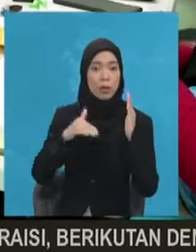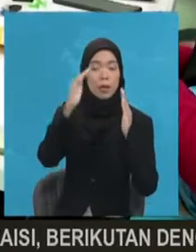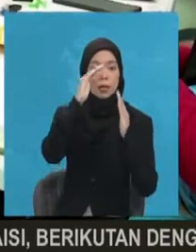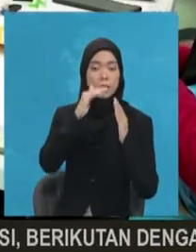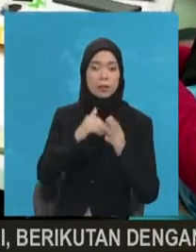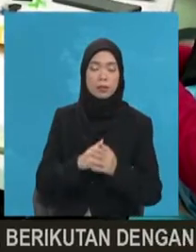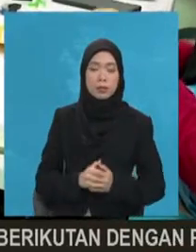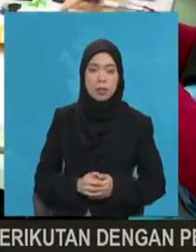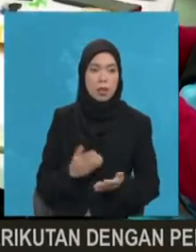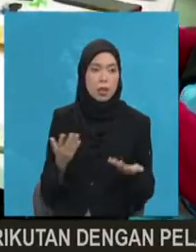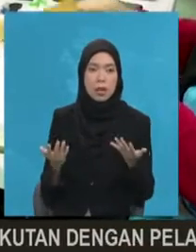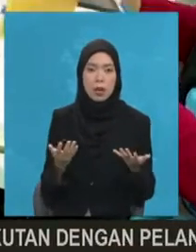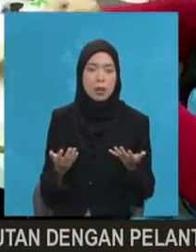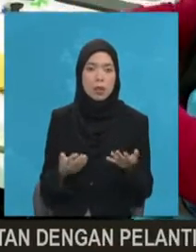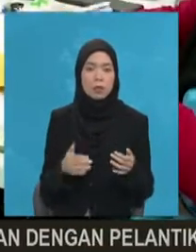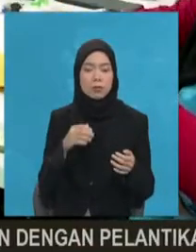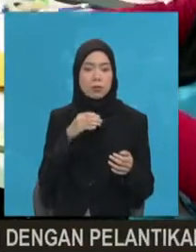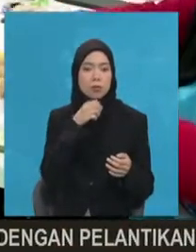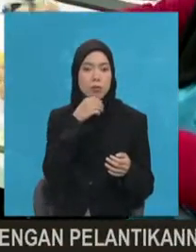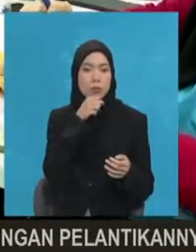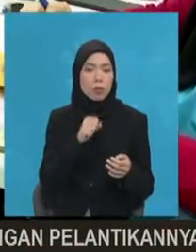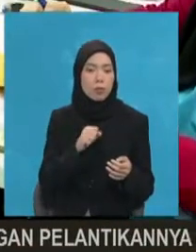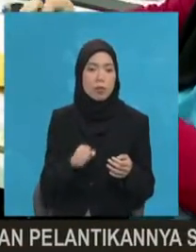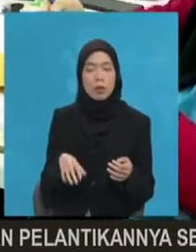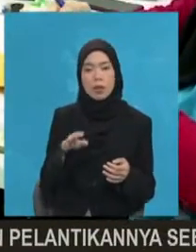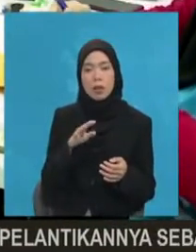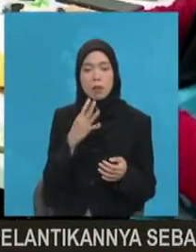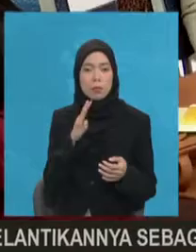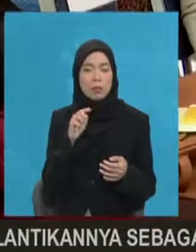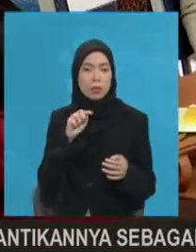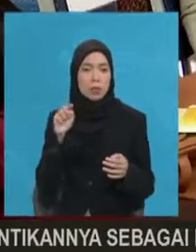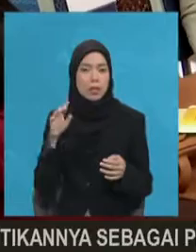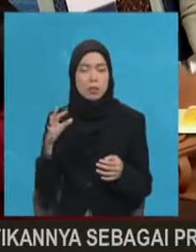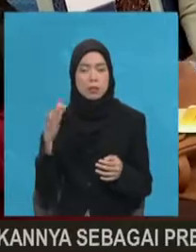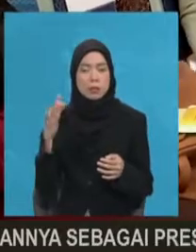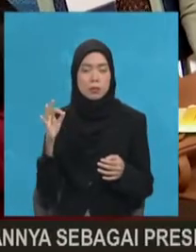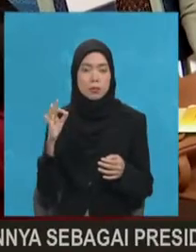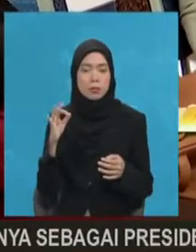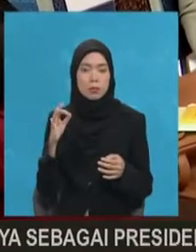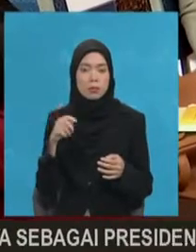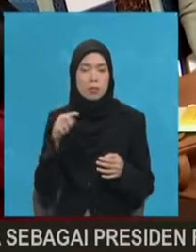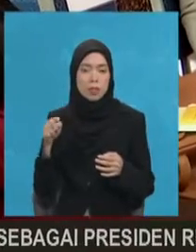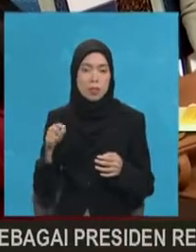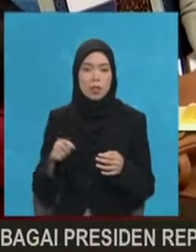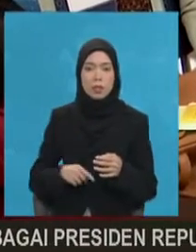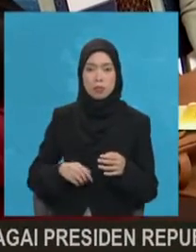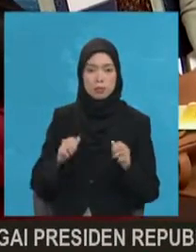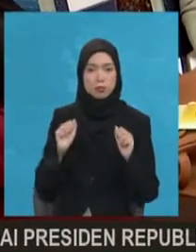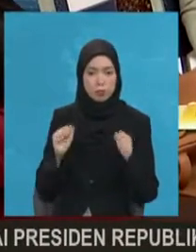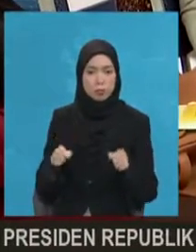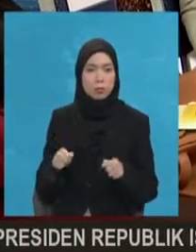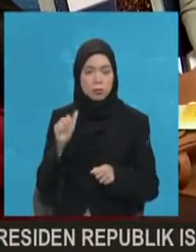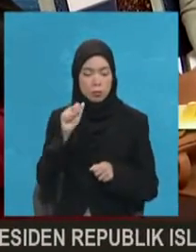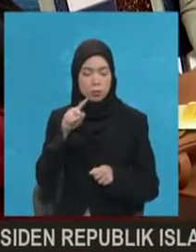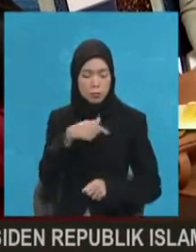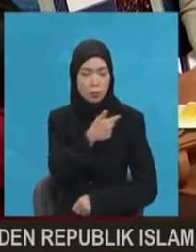bagaimanapun setiap yang berusia 18 hingga 49 tahun yang ingin menerima Bachsin astrazeneca boleh mengambilnya secara